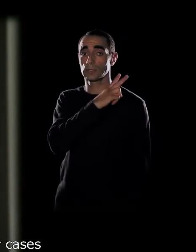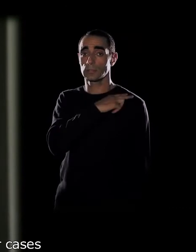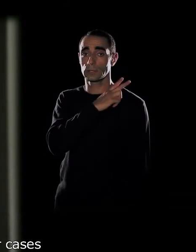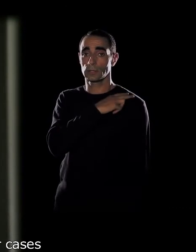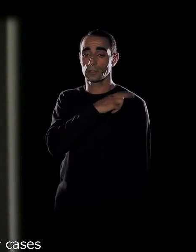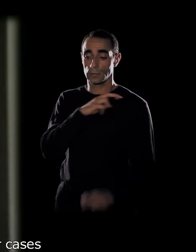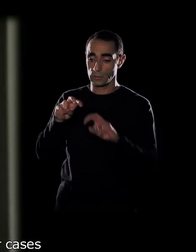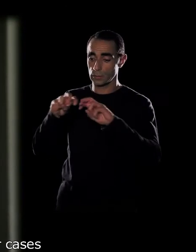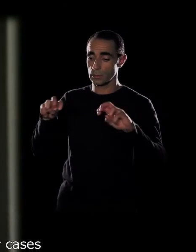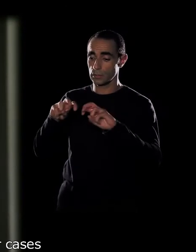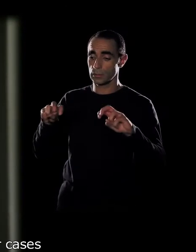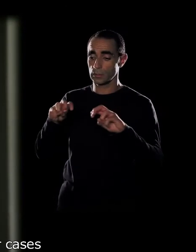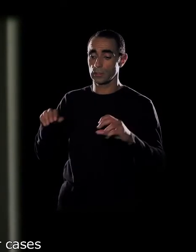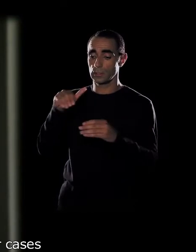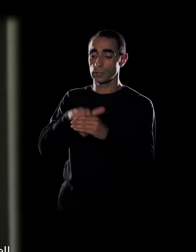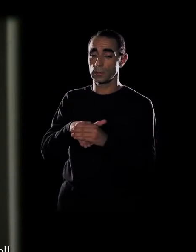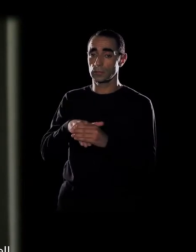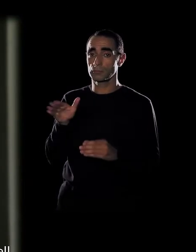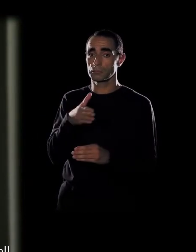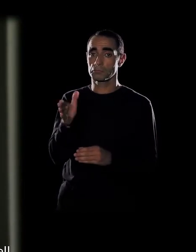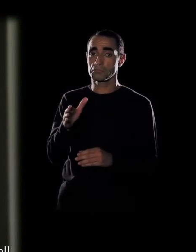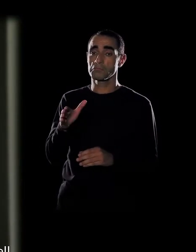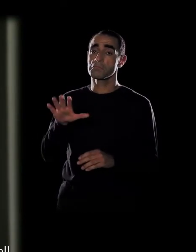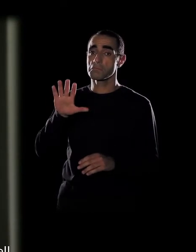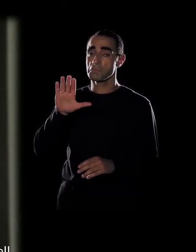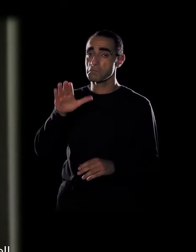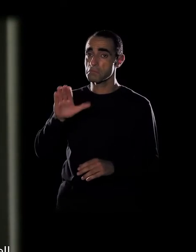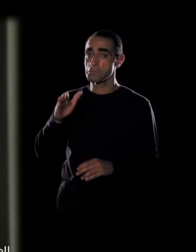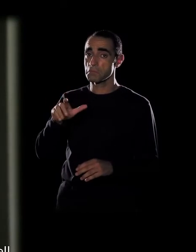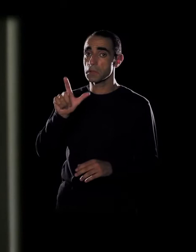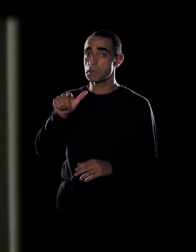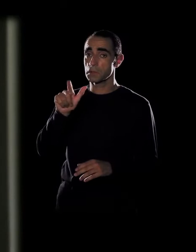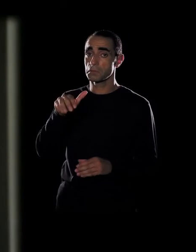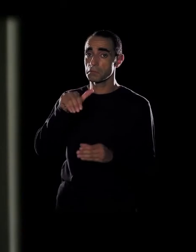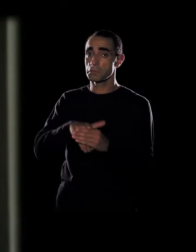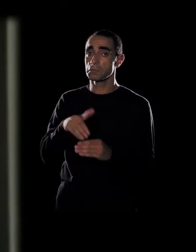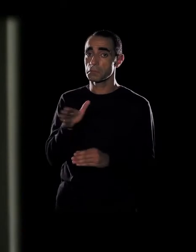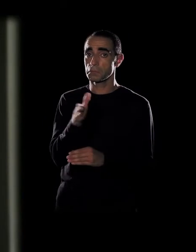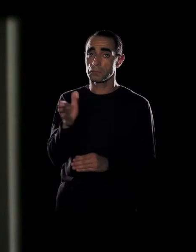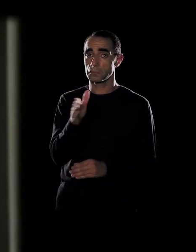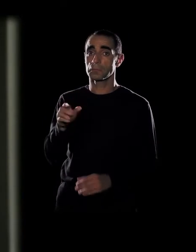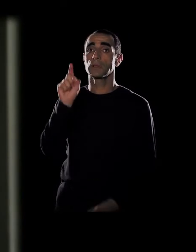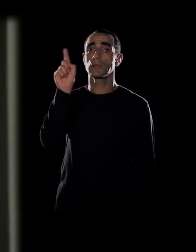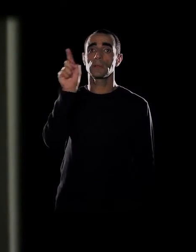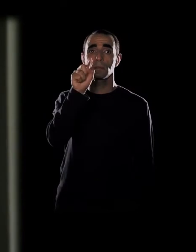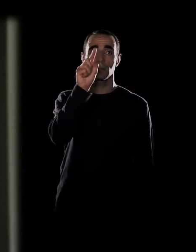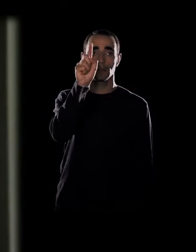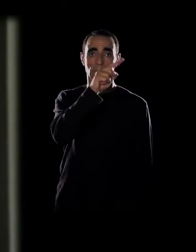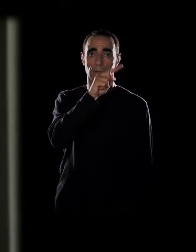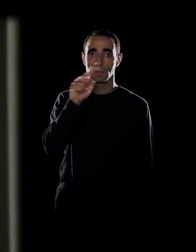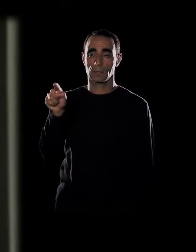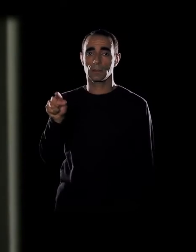منظمة لسيما وأنه فما إمكانية كبيرة أنه هالممارسات تصير في دوائر ونقاط انتخابية أخرى